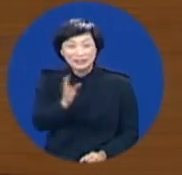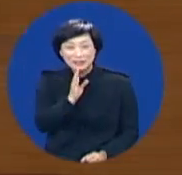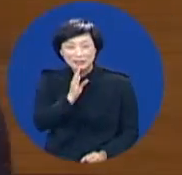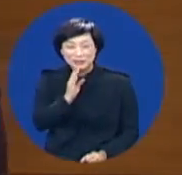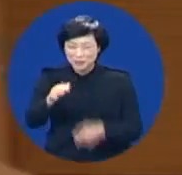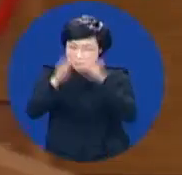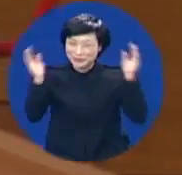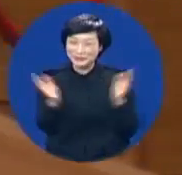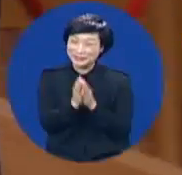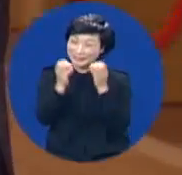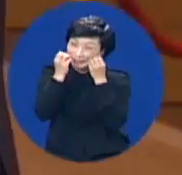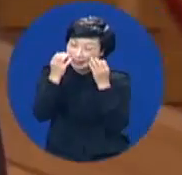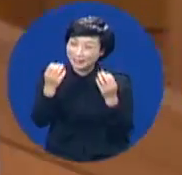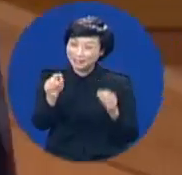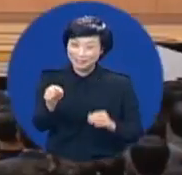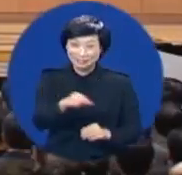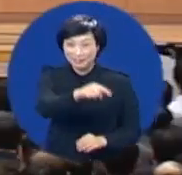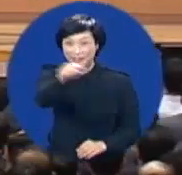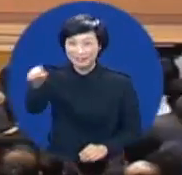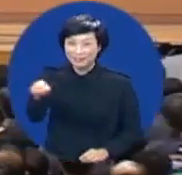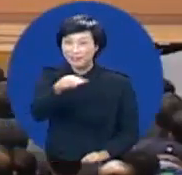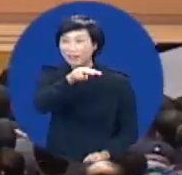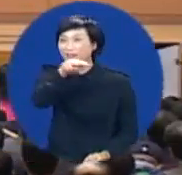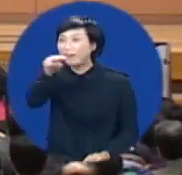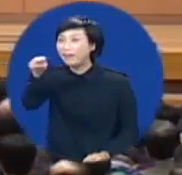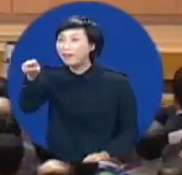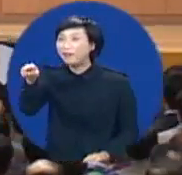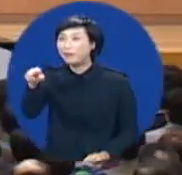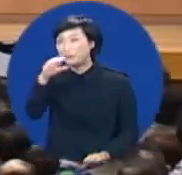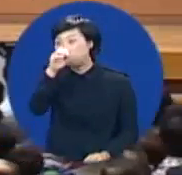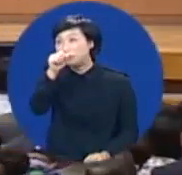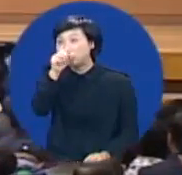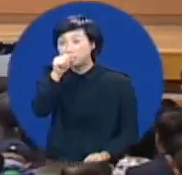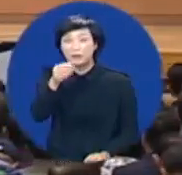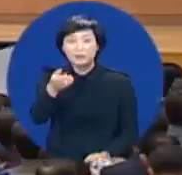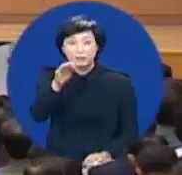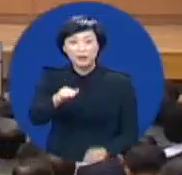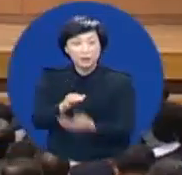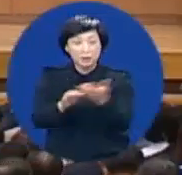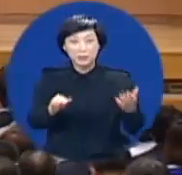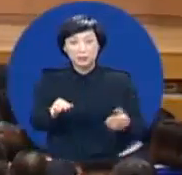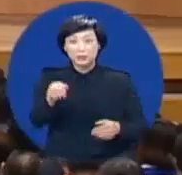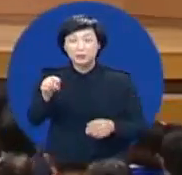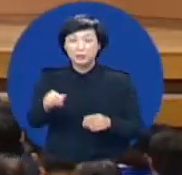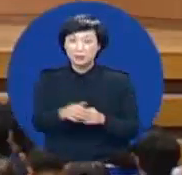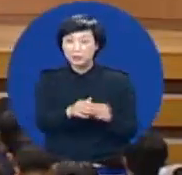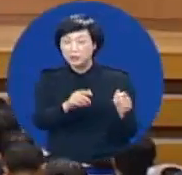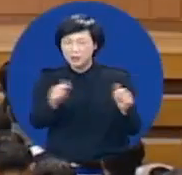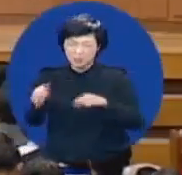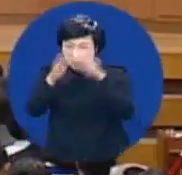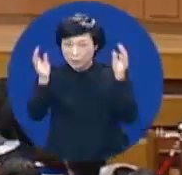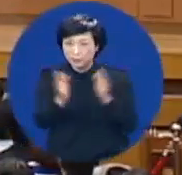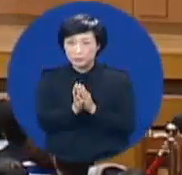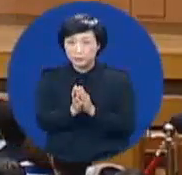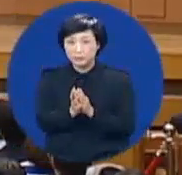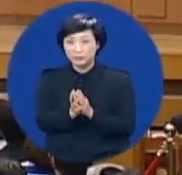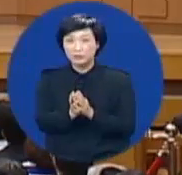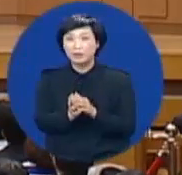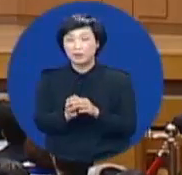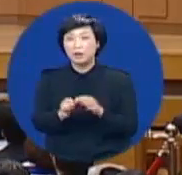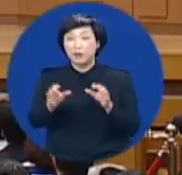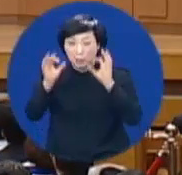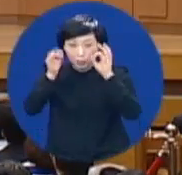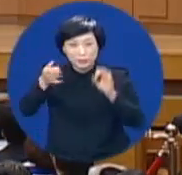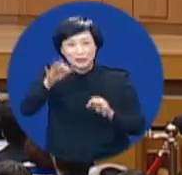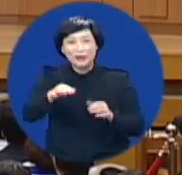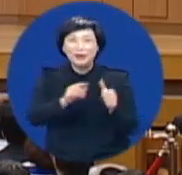아주 새 것이지요. 남자가 돌아다니면서 이것저것을 다 보는데